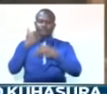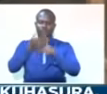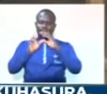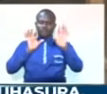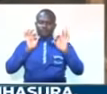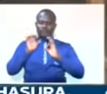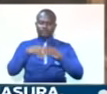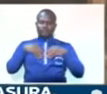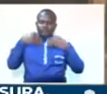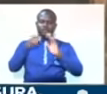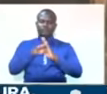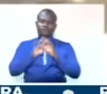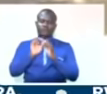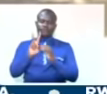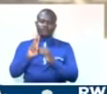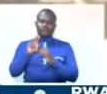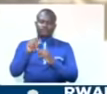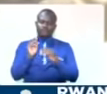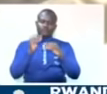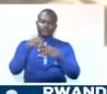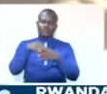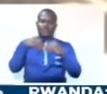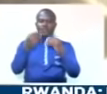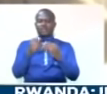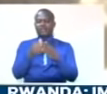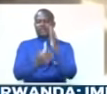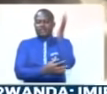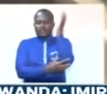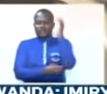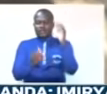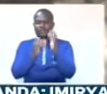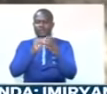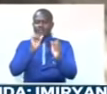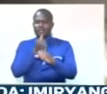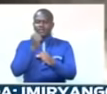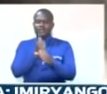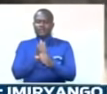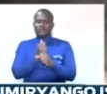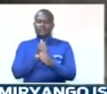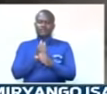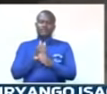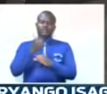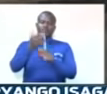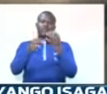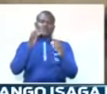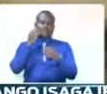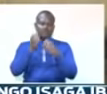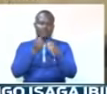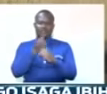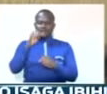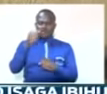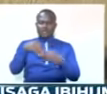gutoranwa nk'umugenerwa bikorwa gahunda ya VUP mu bahabwa amafaranga abatishoboye kandi badashobora gukora. Yamaze umwaka umwe ahabwa